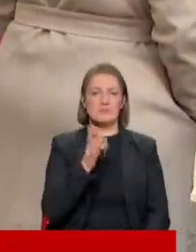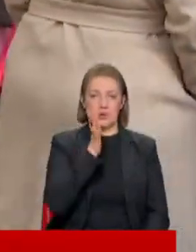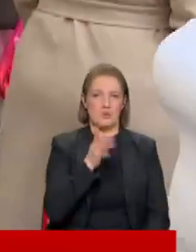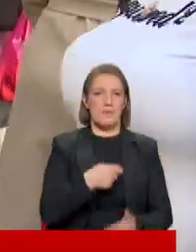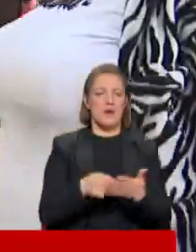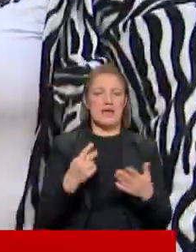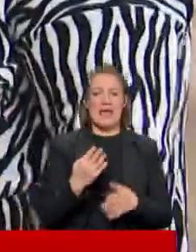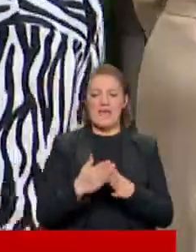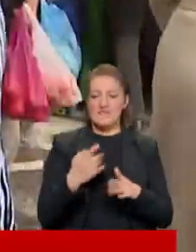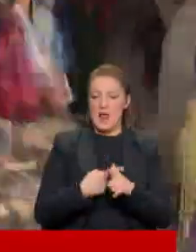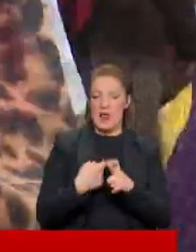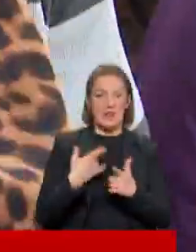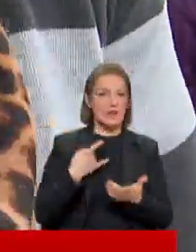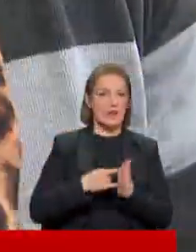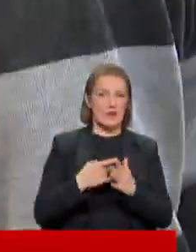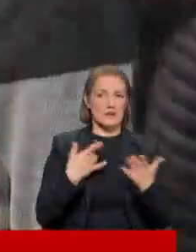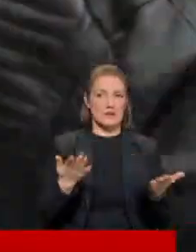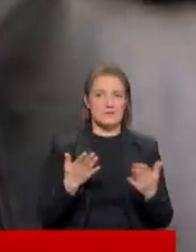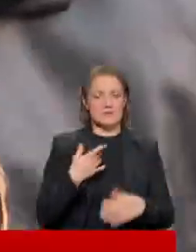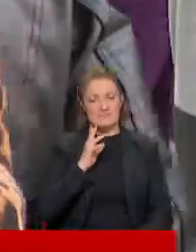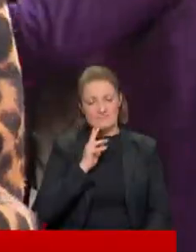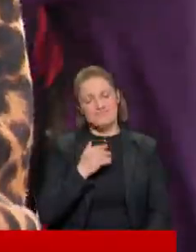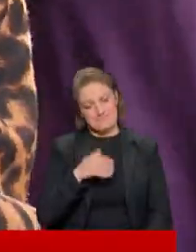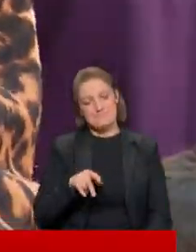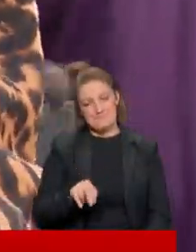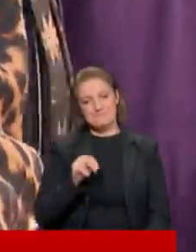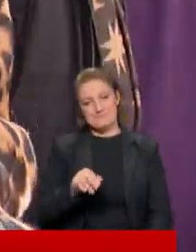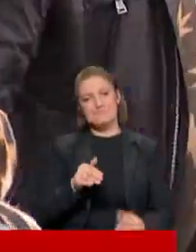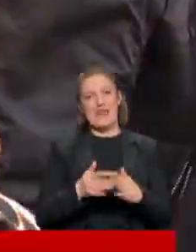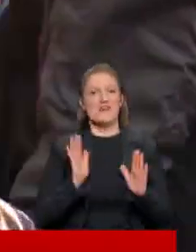maaş, evim kira, nasıl geçineceğim? Böyle eğdim boynumu, gidiyorum işte böyle eve doğru yavaş yavaş.